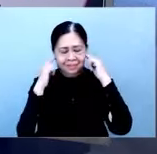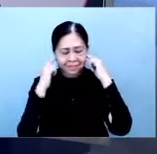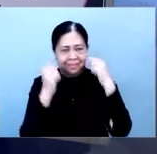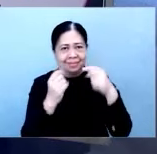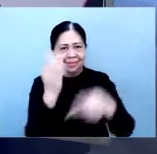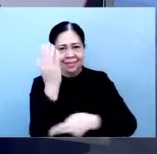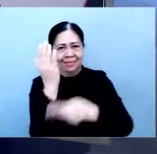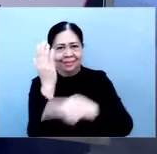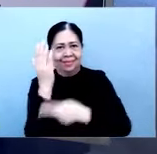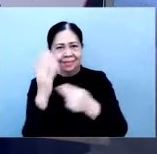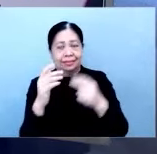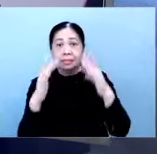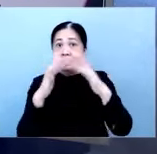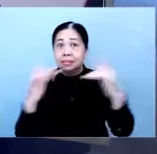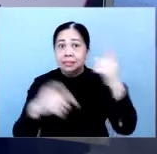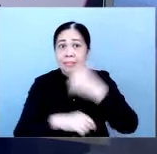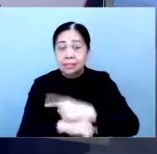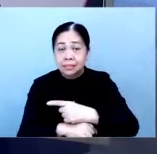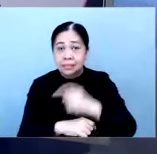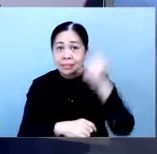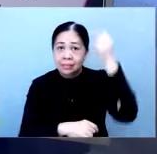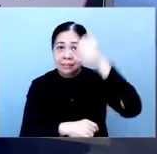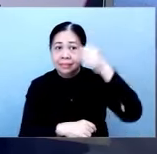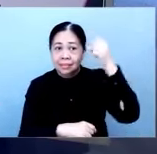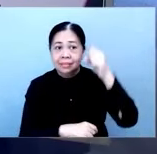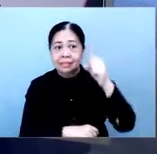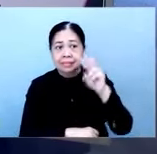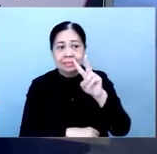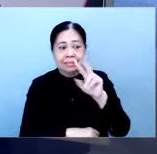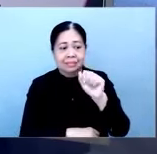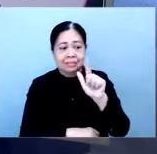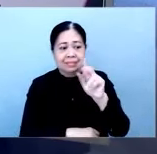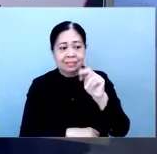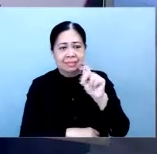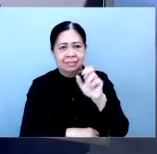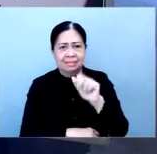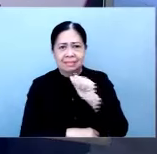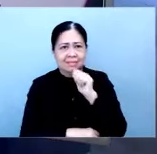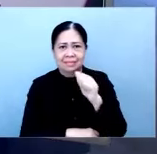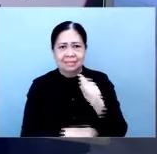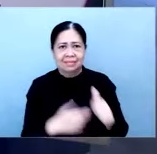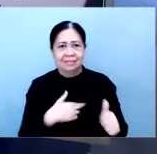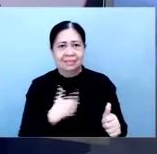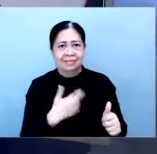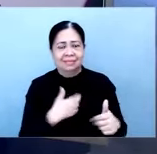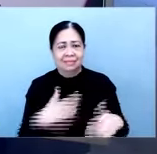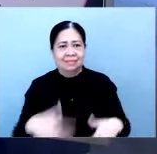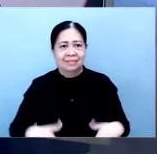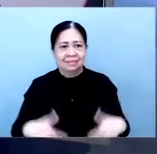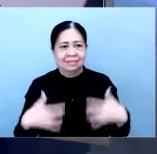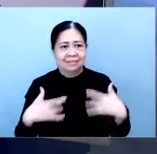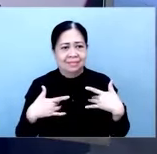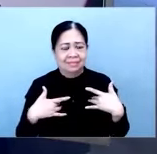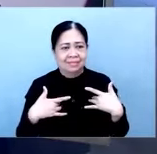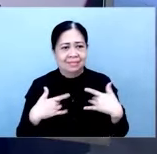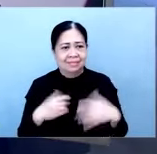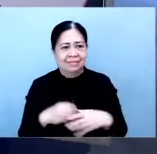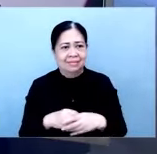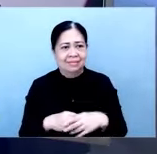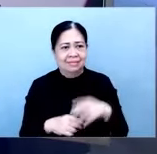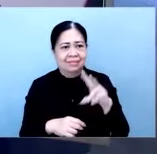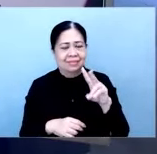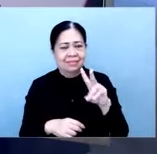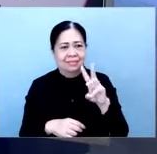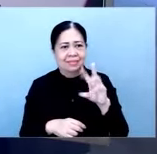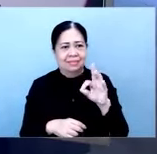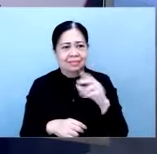Mm. Saint Valentinus had far from a romantic life. Mm. In 269 AD,